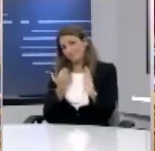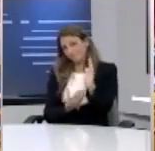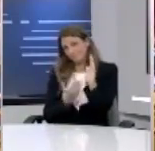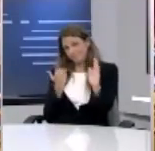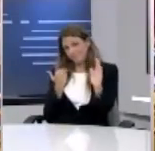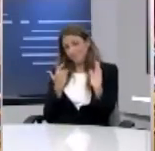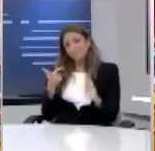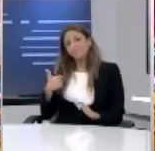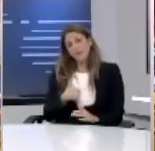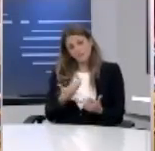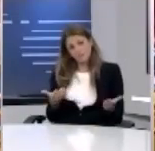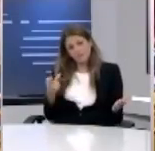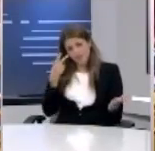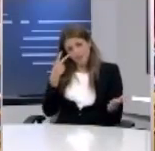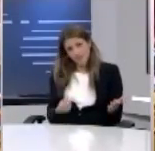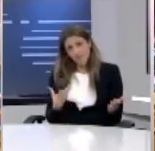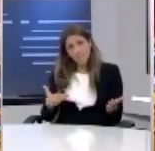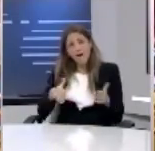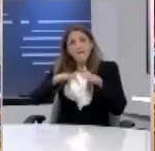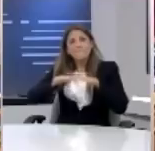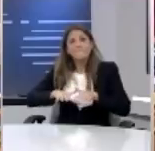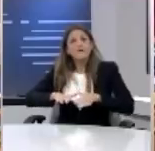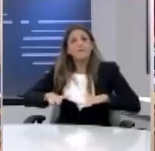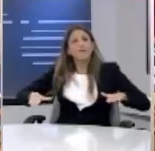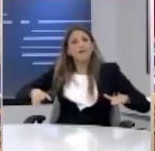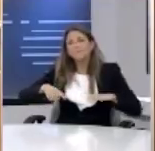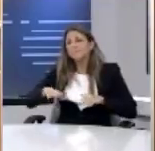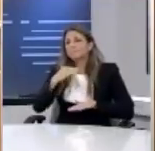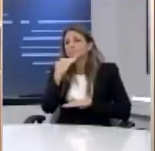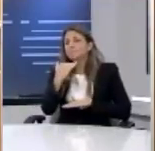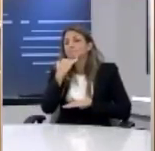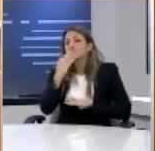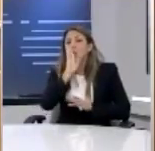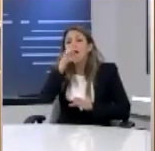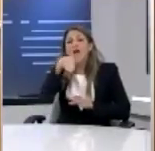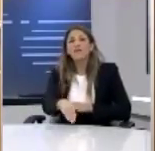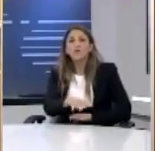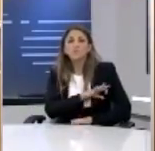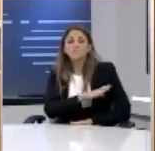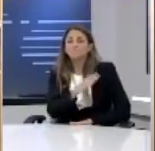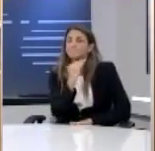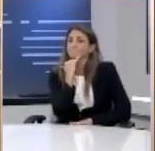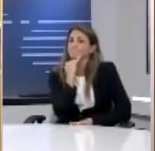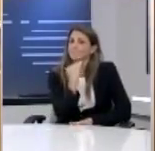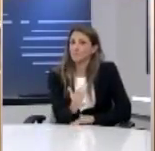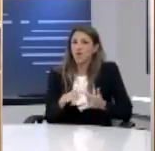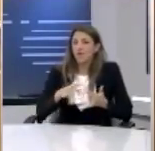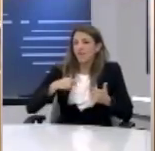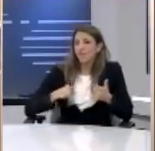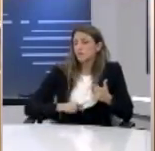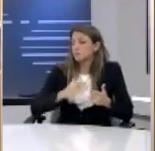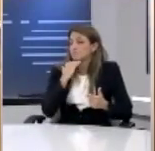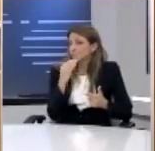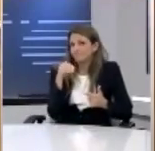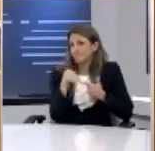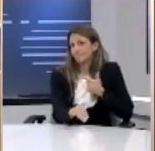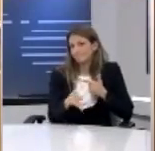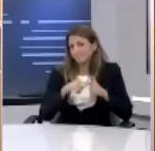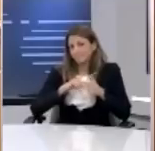δεν μπορούν να εγγραφούν στο νηπιαγωγείο, στο δημοτικό σχολείο. Κυρίως όμως θα έχει